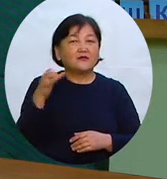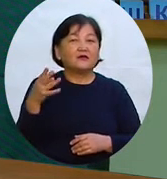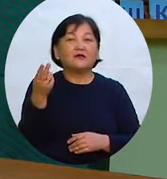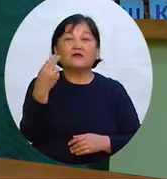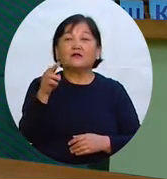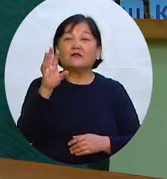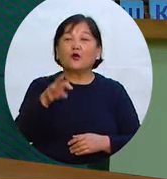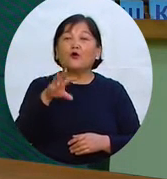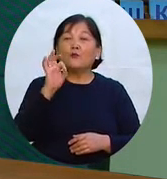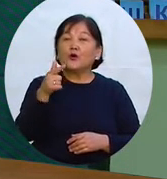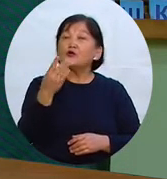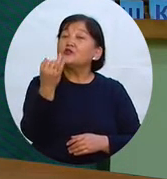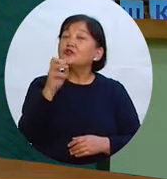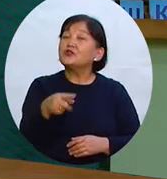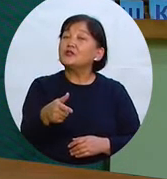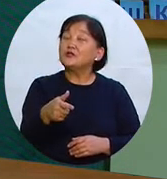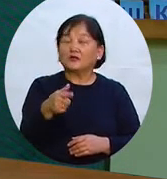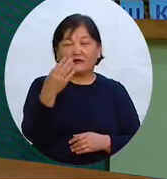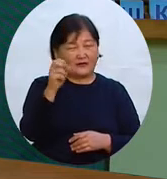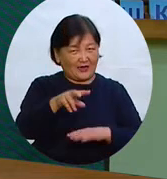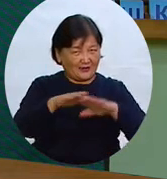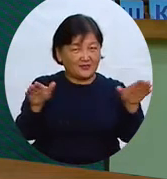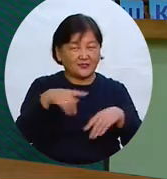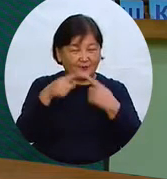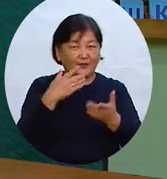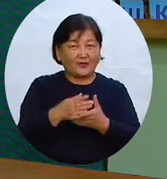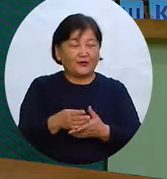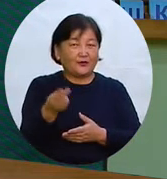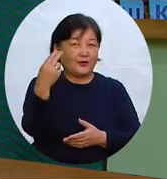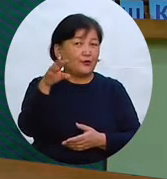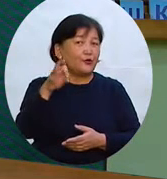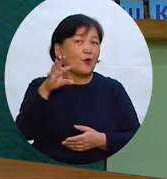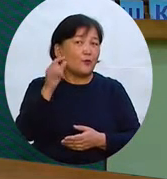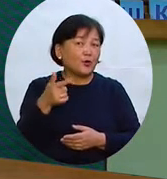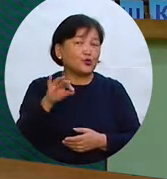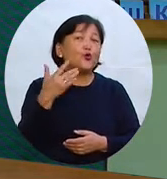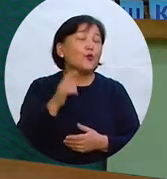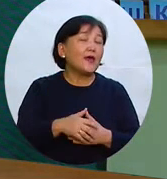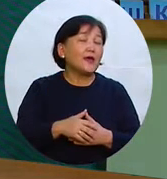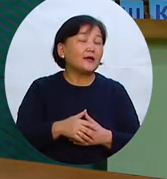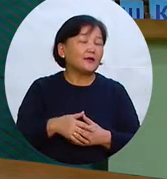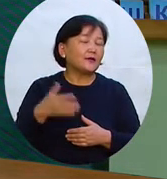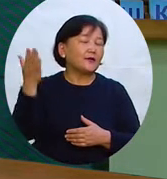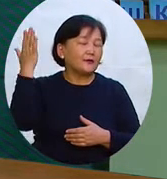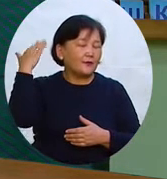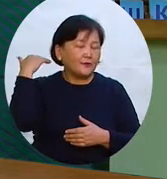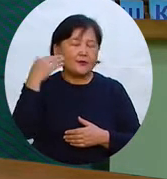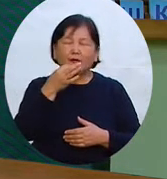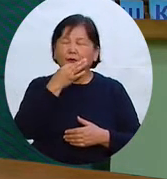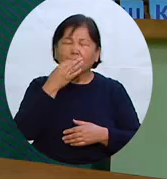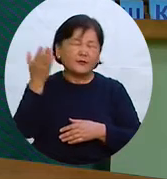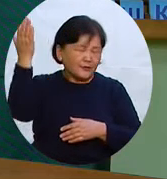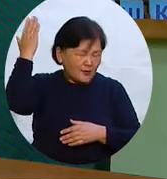Тэгвэл эртний домог гэж бодохоор одоо домог гэж бодохоор ямар байдаг вэ? Домог ямар байдаг вэ хүүхдүүдээ? Домог бол үн